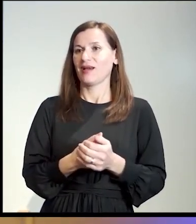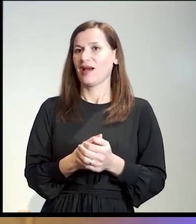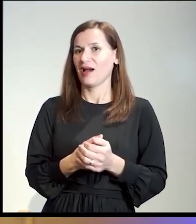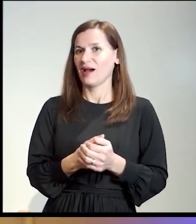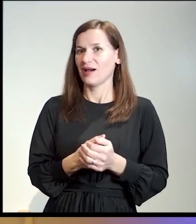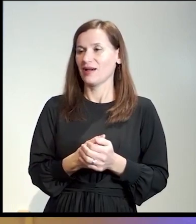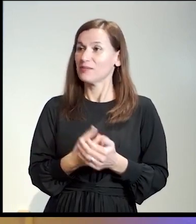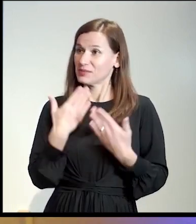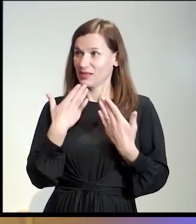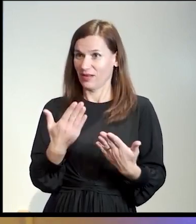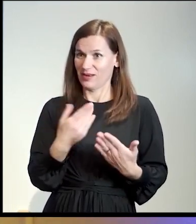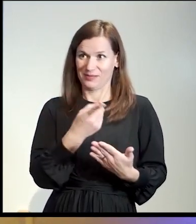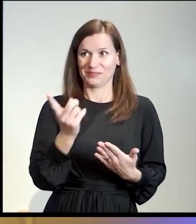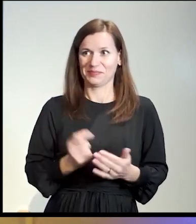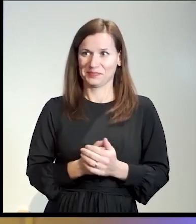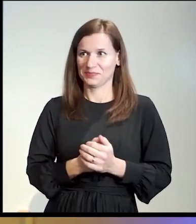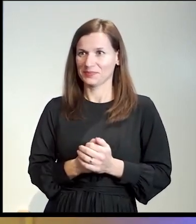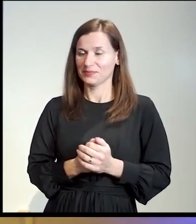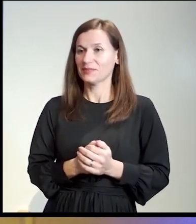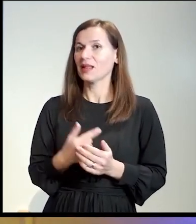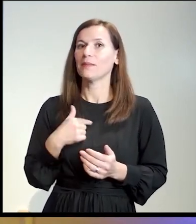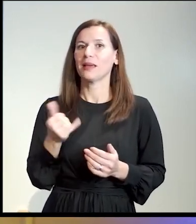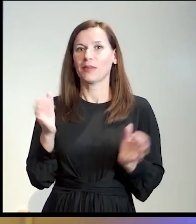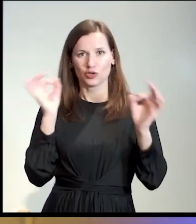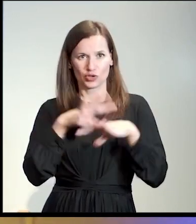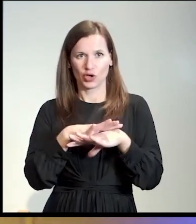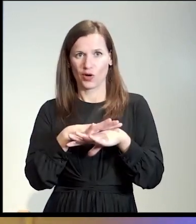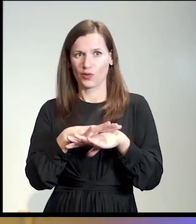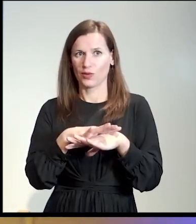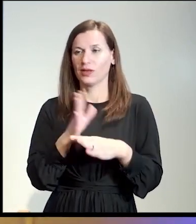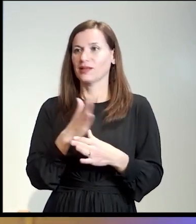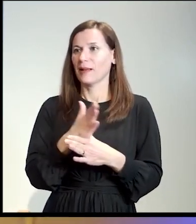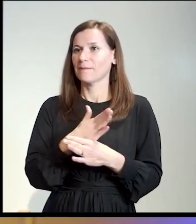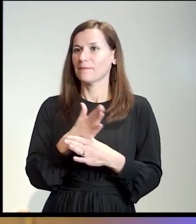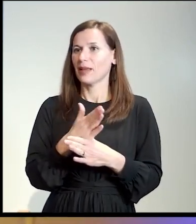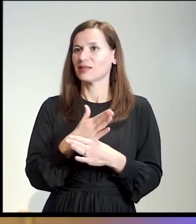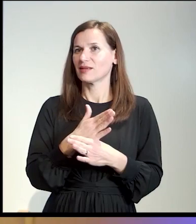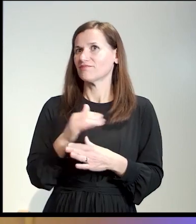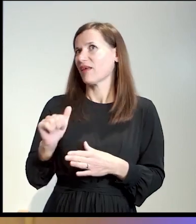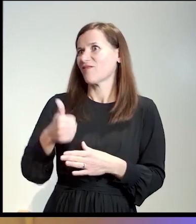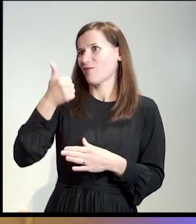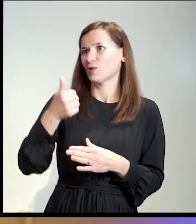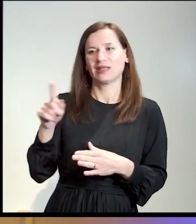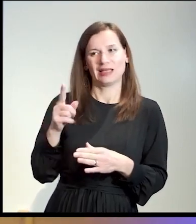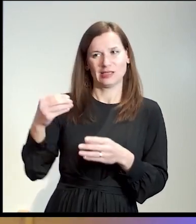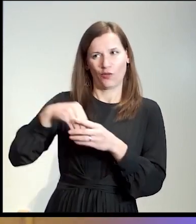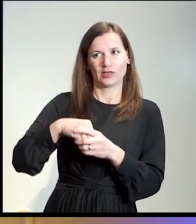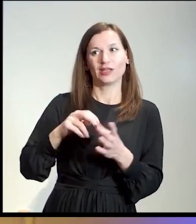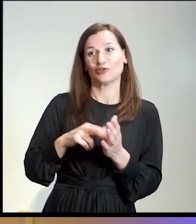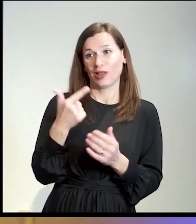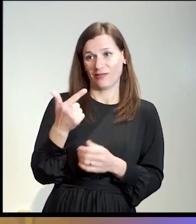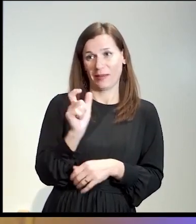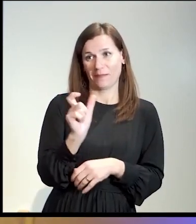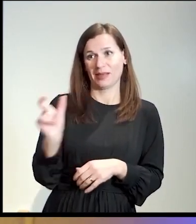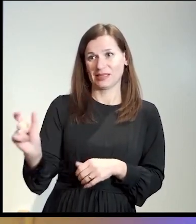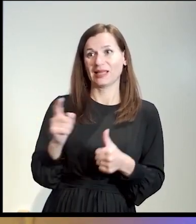lepa. Mi je pa žal, da se med favorite nista uvrstili še dve besedi.